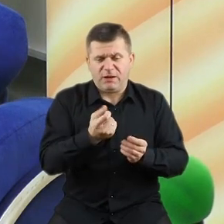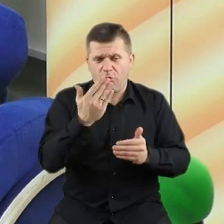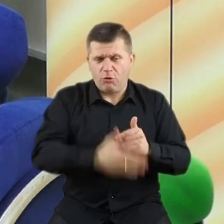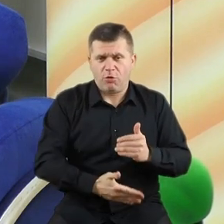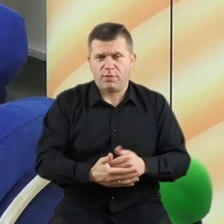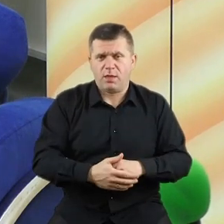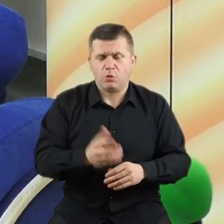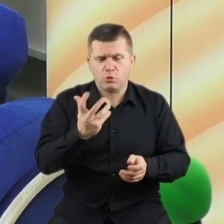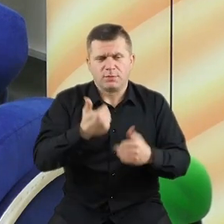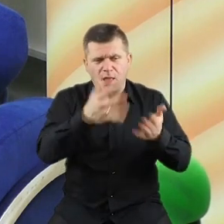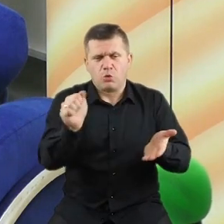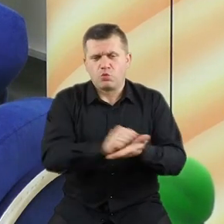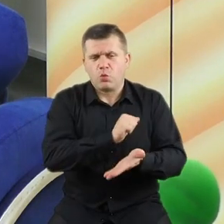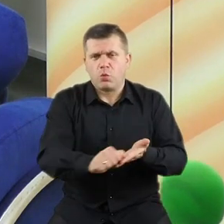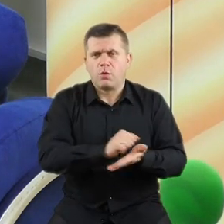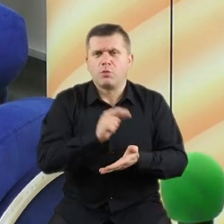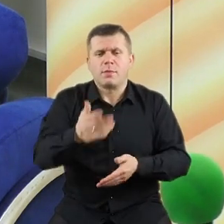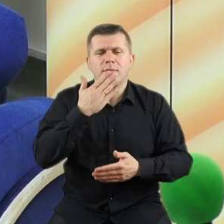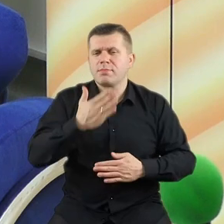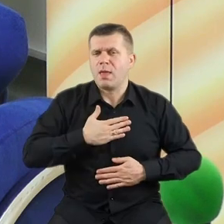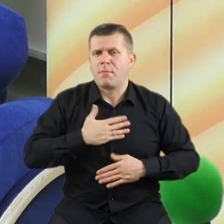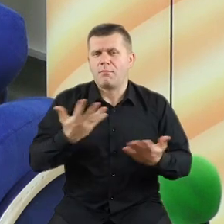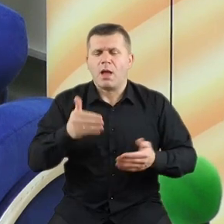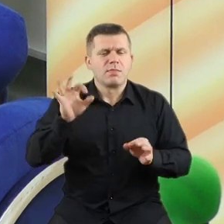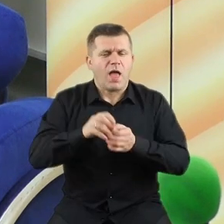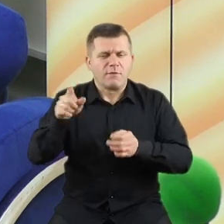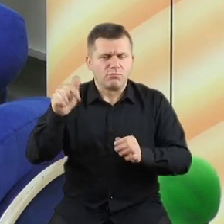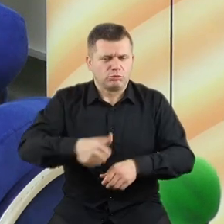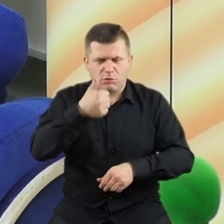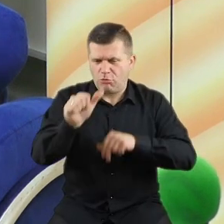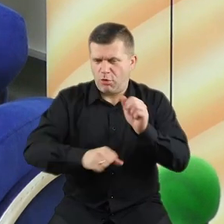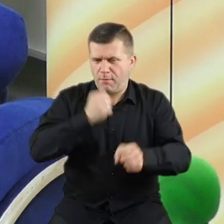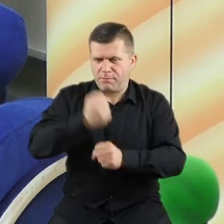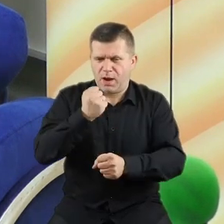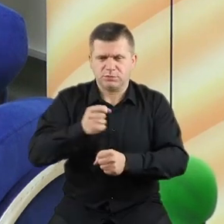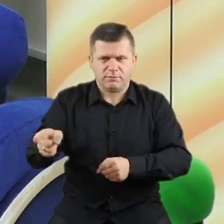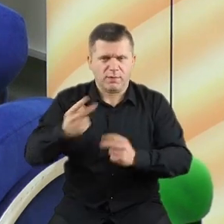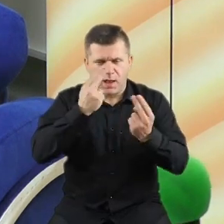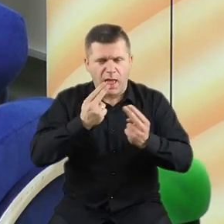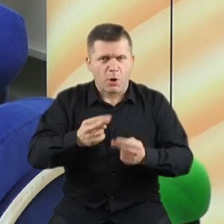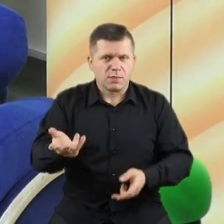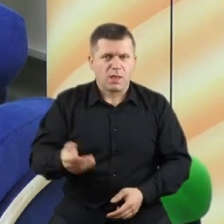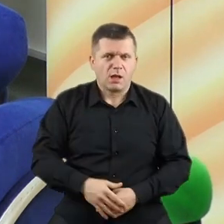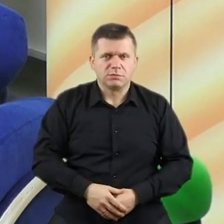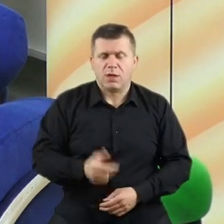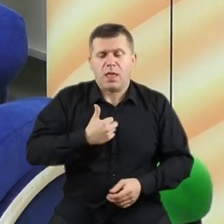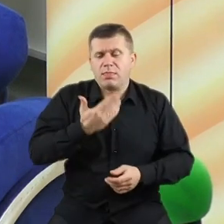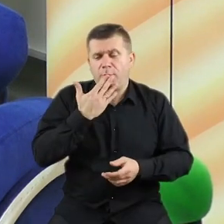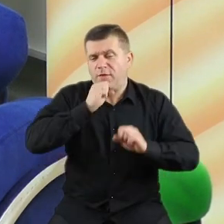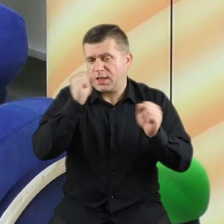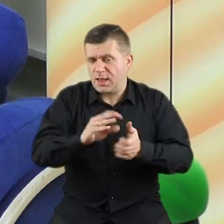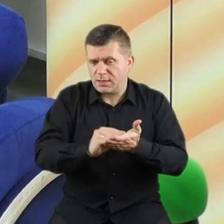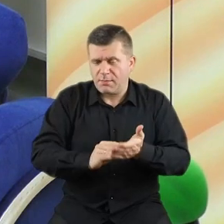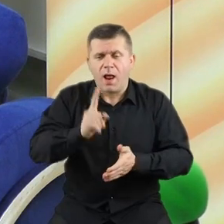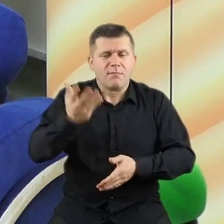trzeba było oddawać do druku i już nie miałam, a to tam trzeba by z rok popracować nad tym reportażem. No więc nie mówię, że nigdy go nie